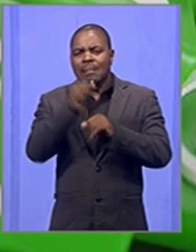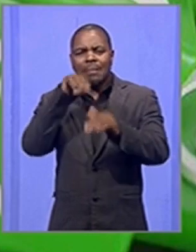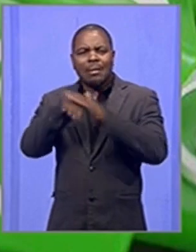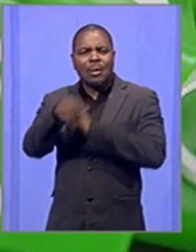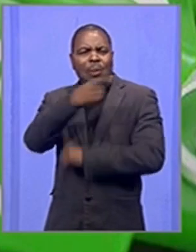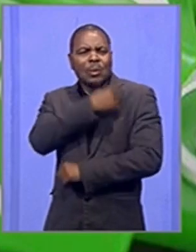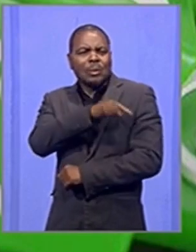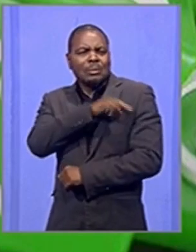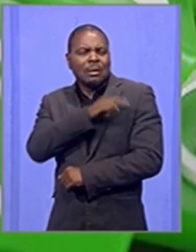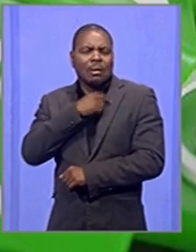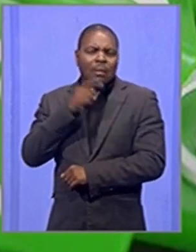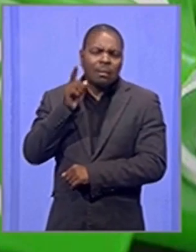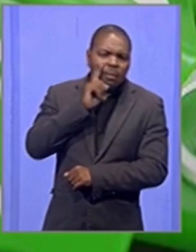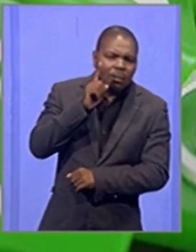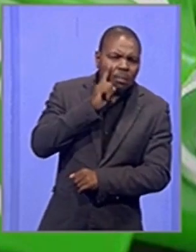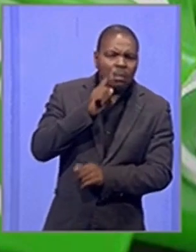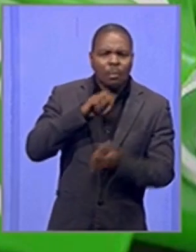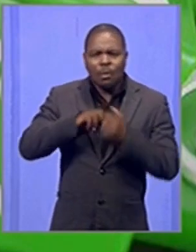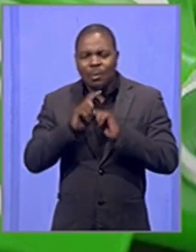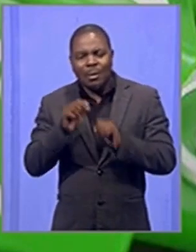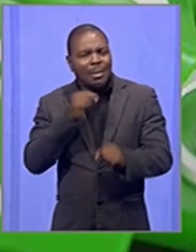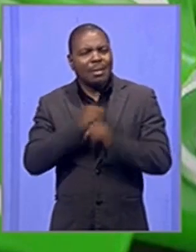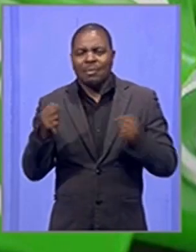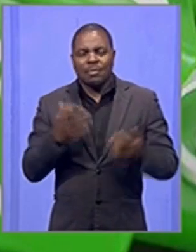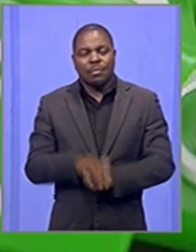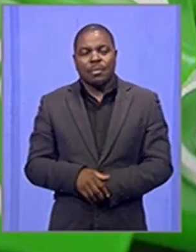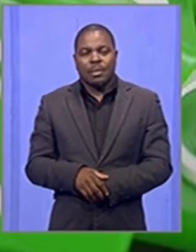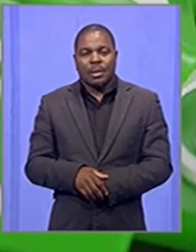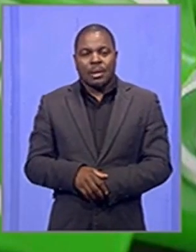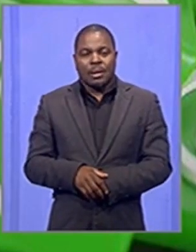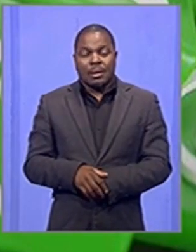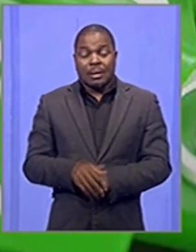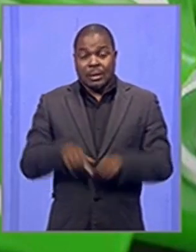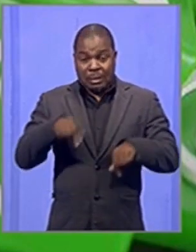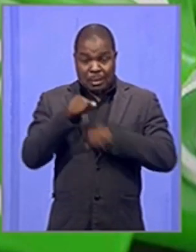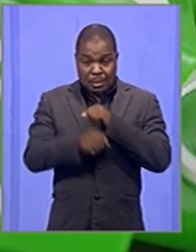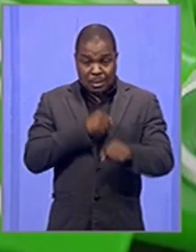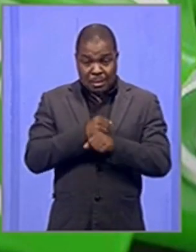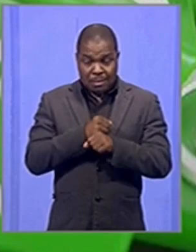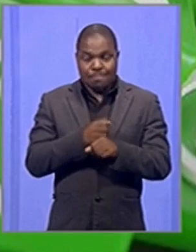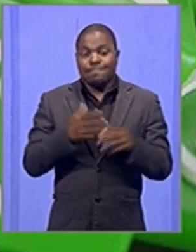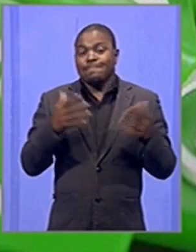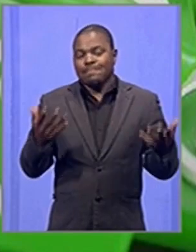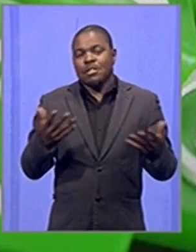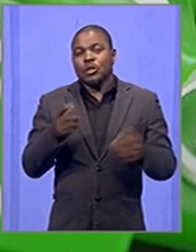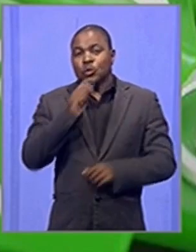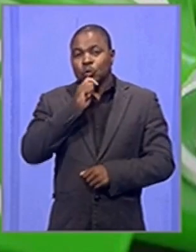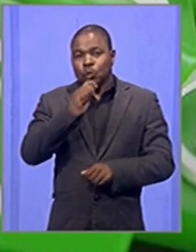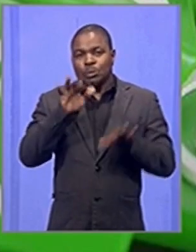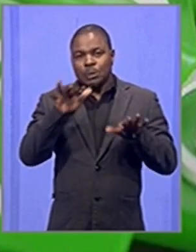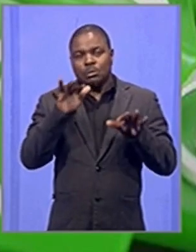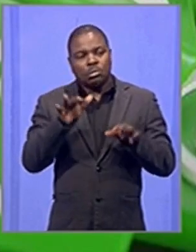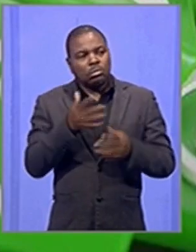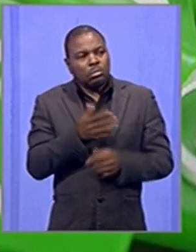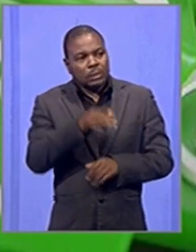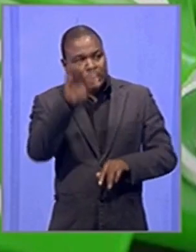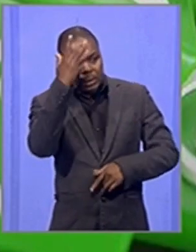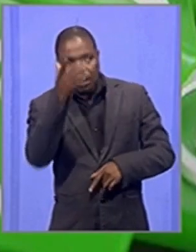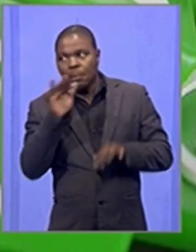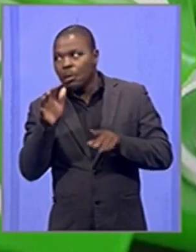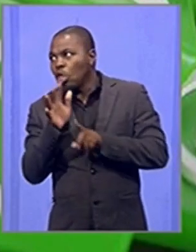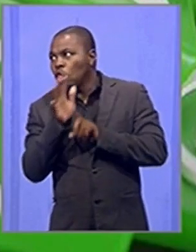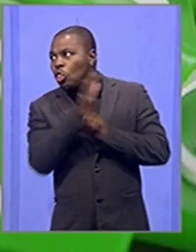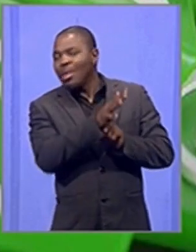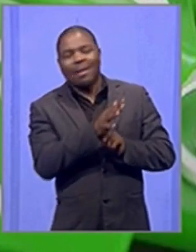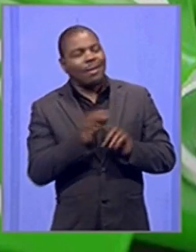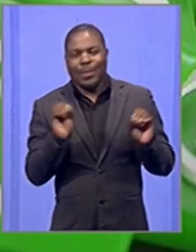gore a ile utlwa gore mathata e ka tswa ile eng. Ke bone wa tseba le mo tsena se le gore batho a tshikane ta ba sa kgetholwa ho hang batho be le gore ba na